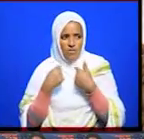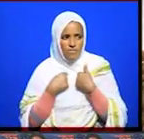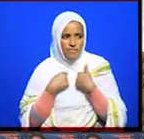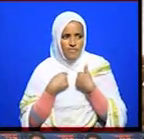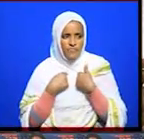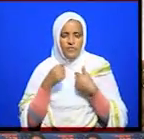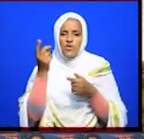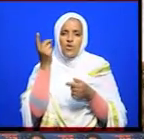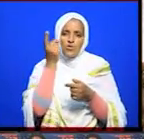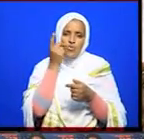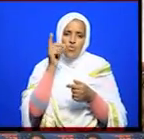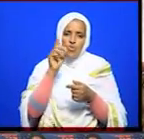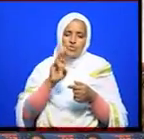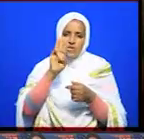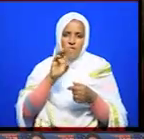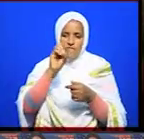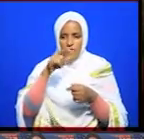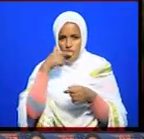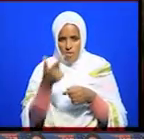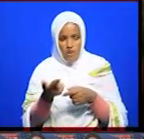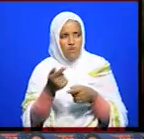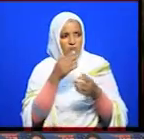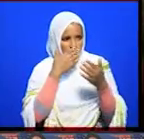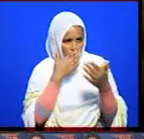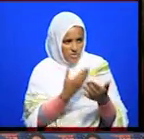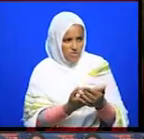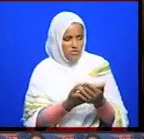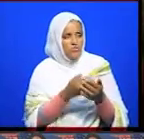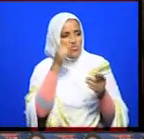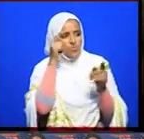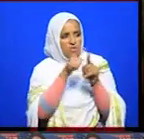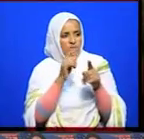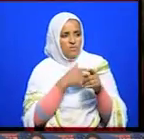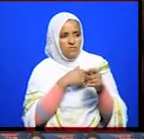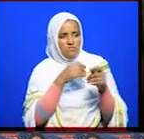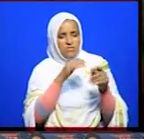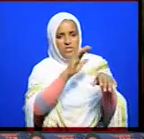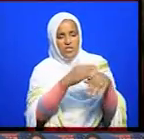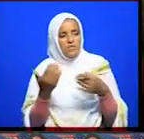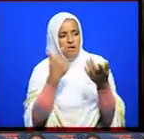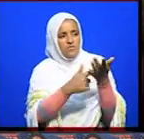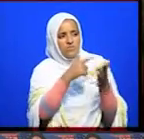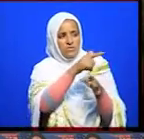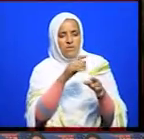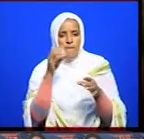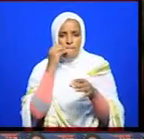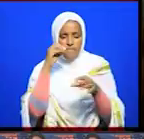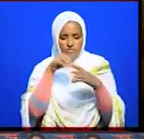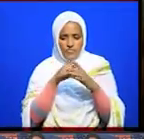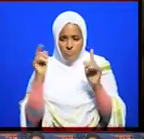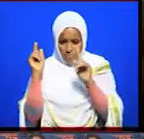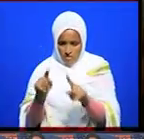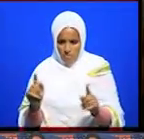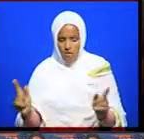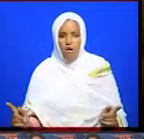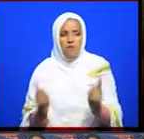እንደሚባል ትነግረናል። ዮሴፍ ይባላል። እሺ፣ እናመሰግናለን። አንድ ደግሞ እንግዳ እዚህ ቤታቸው